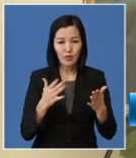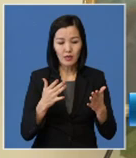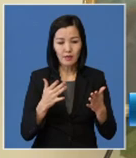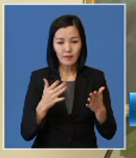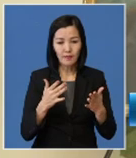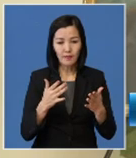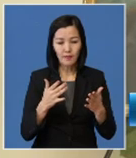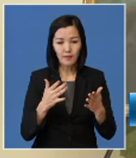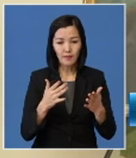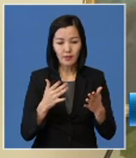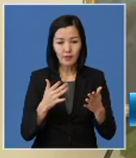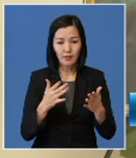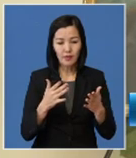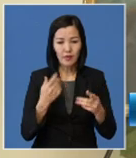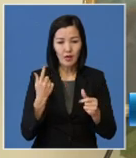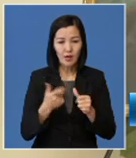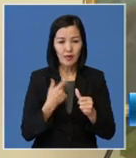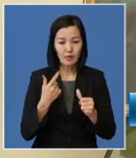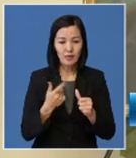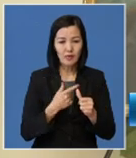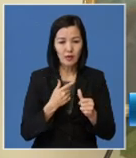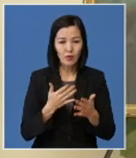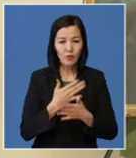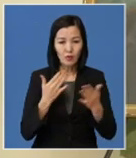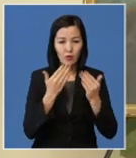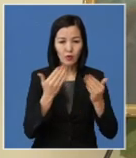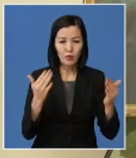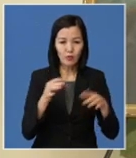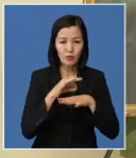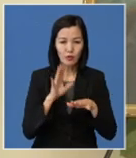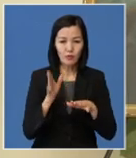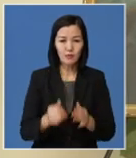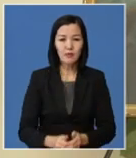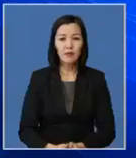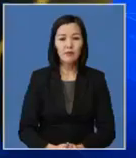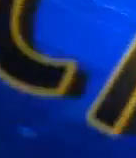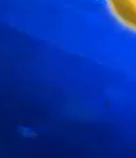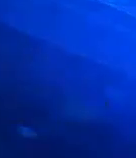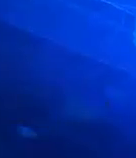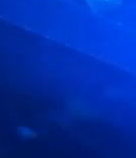сол кісіге атына байланысты бір үлкен көрме өткізсек деген ойымыз бар.